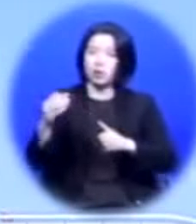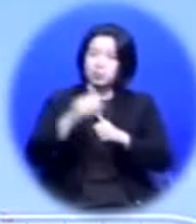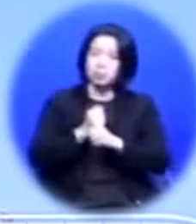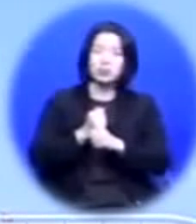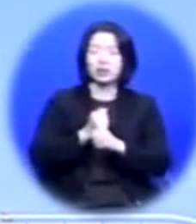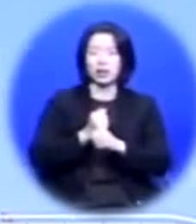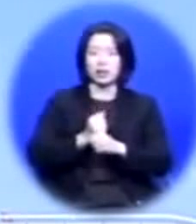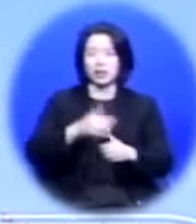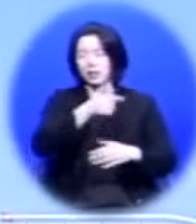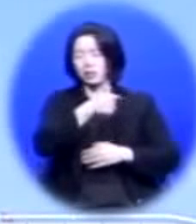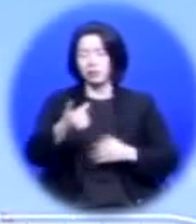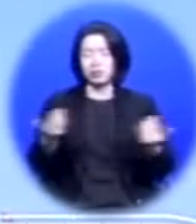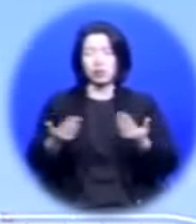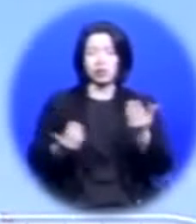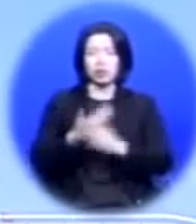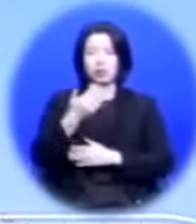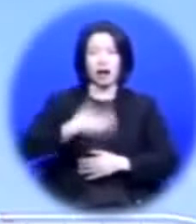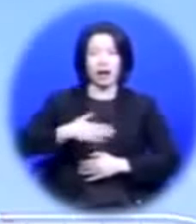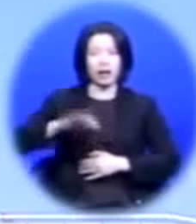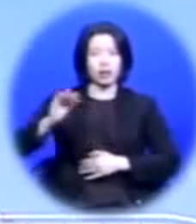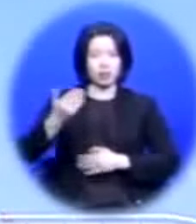큰일 하는 거 아셔야